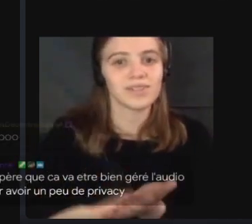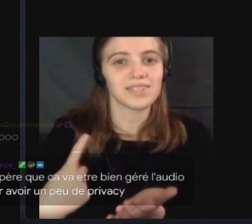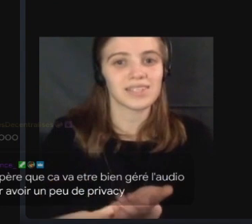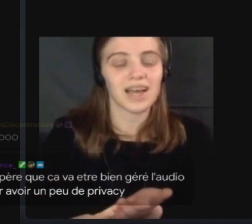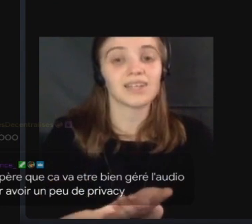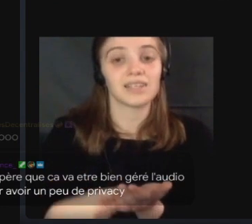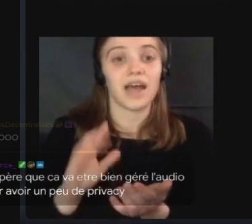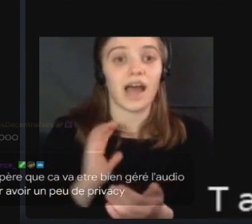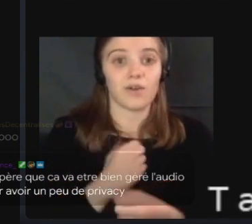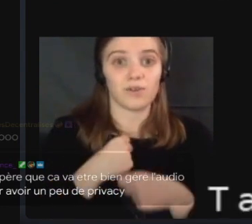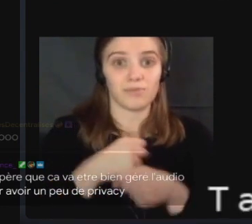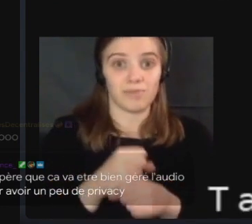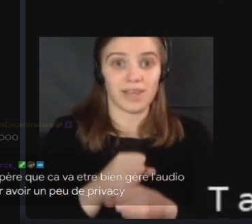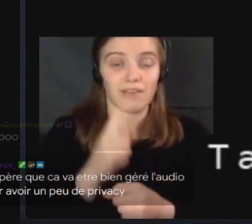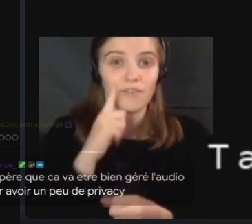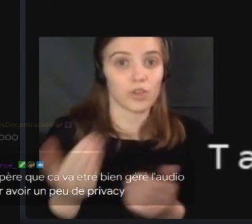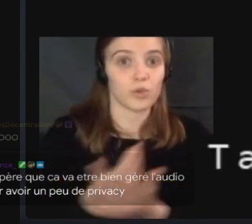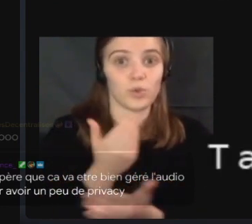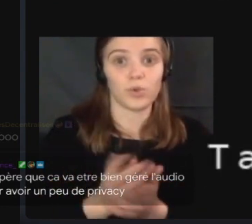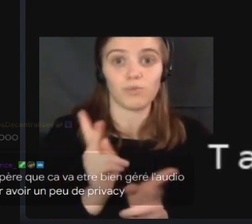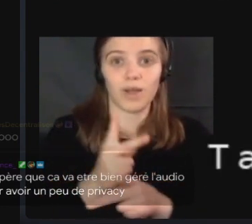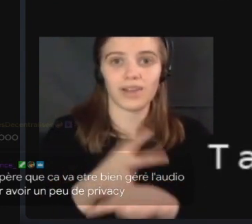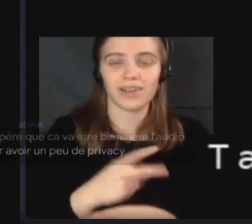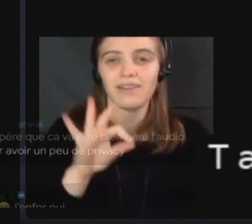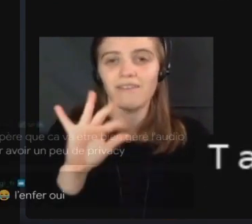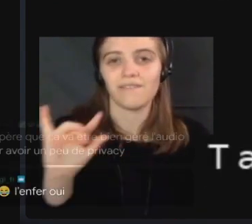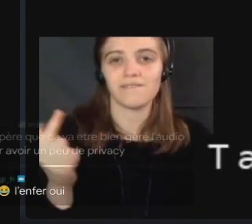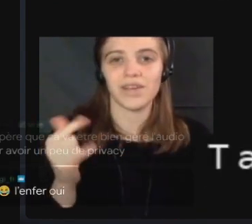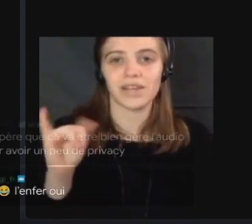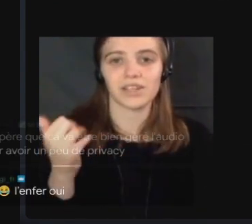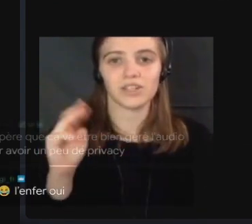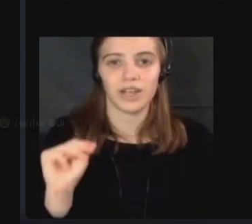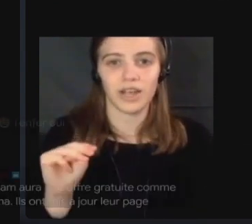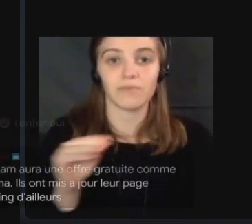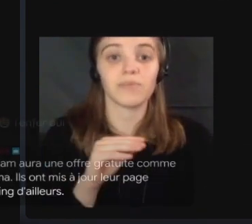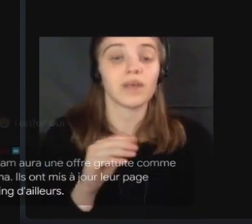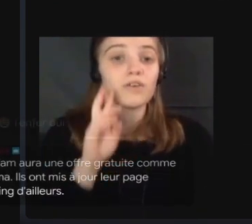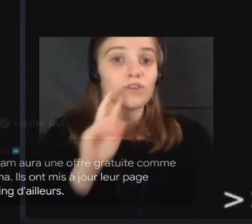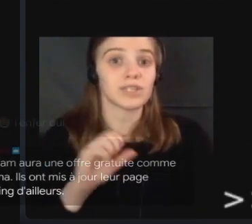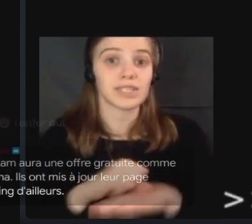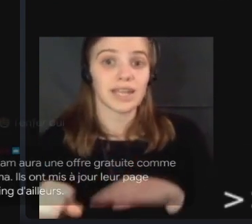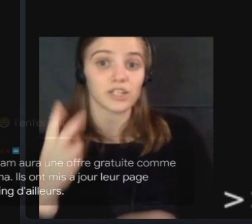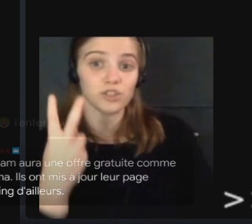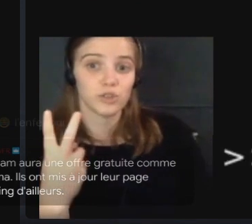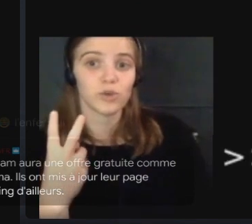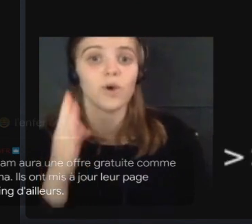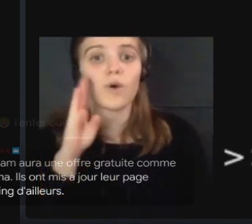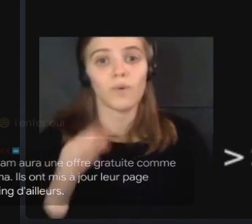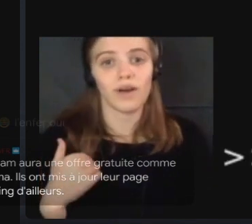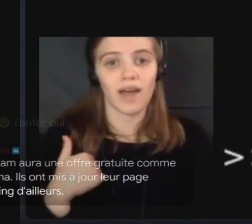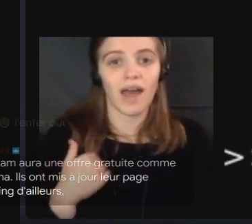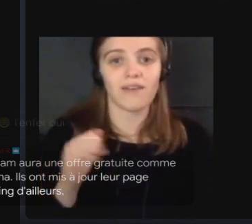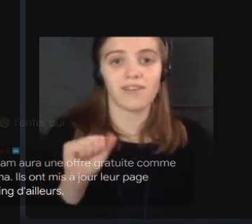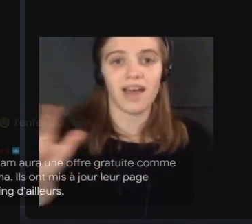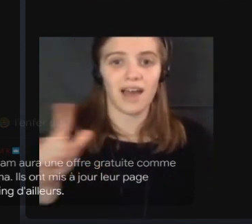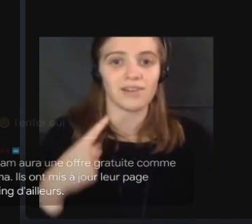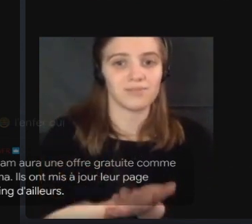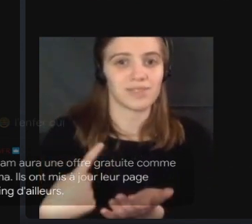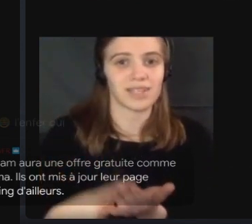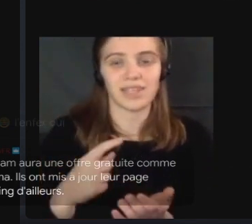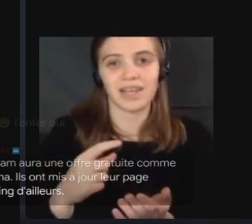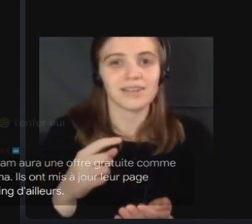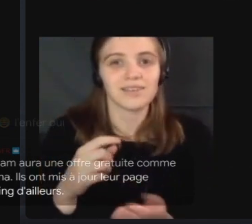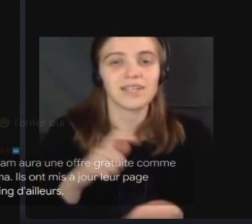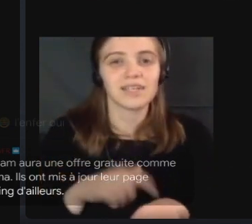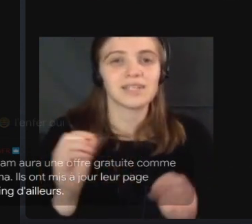vas-y. Big Jam. Salut, même And then on Descentra. stage 2, we have Ao talking about how to build timeless design systems. Then on stage 3, we have